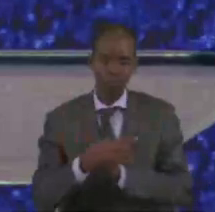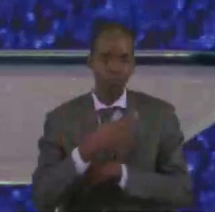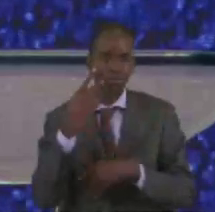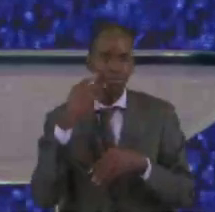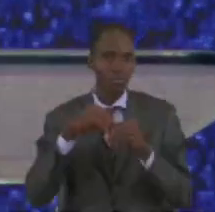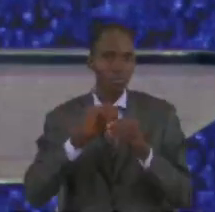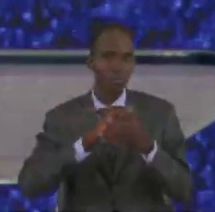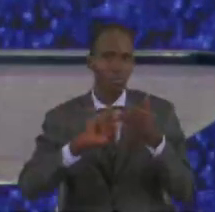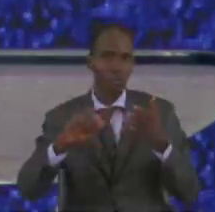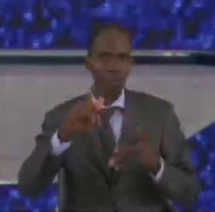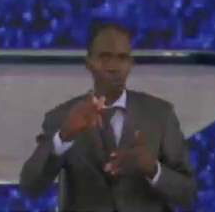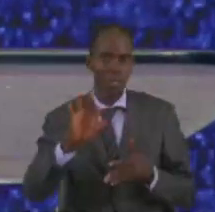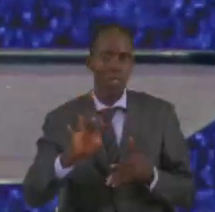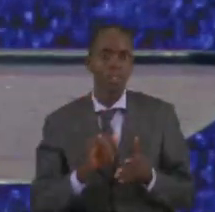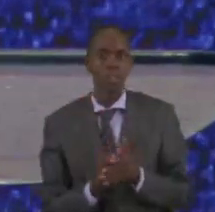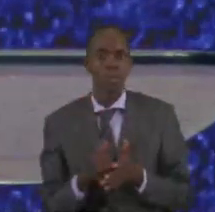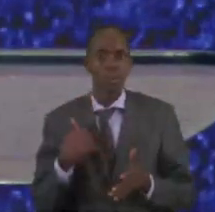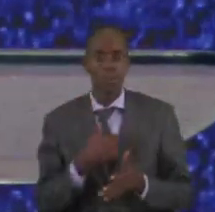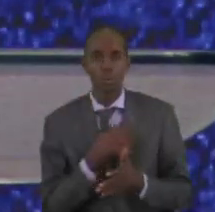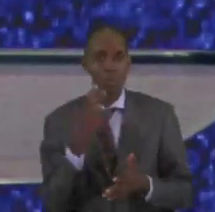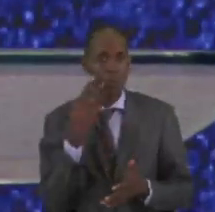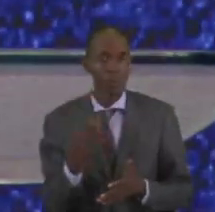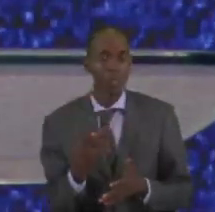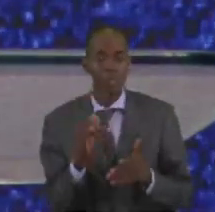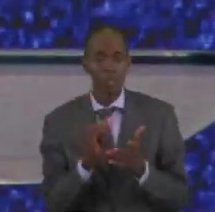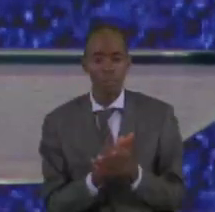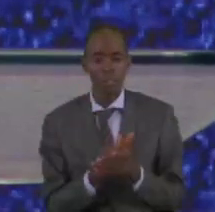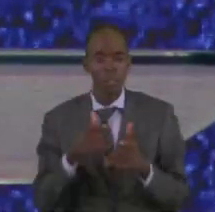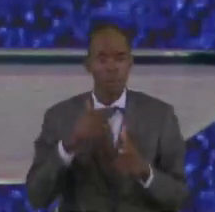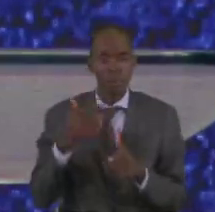que nous devons faire aujourd'hui. Verset 29.